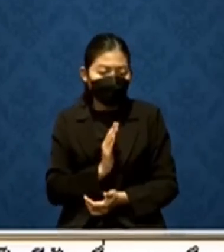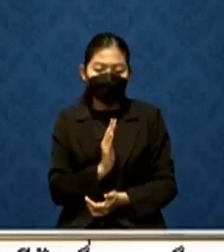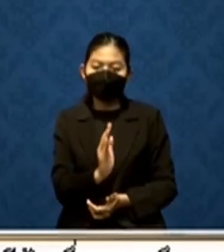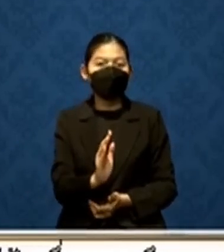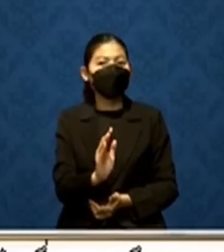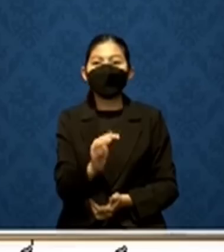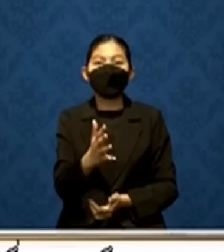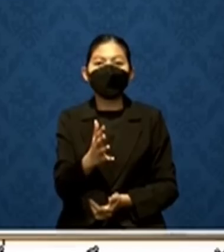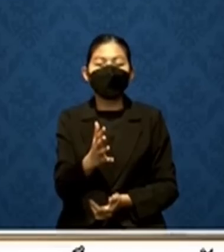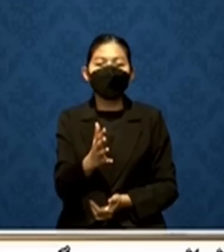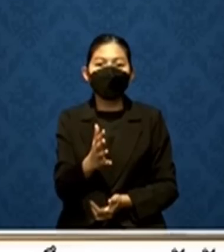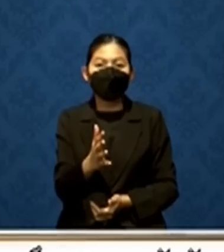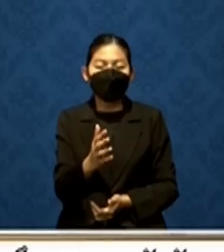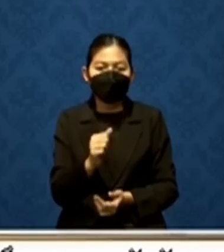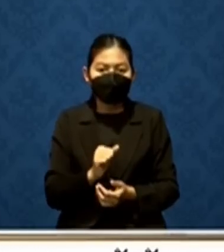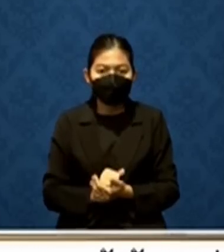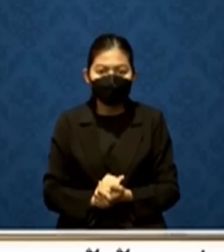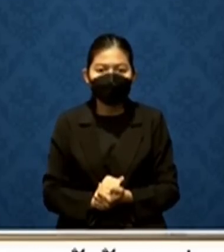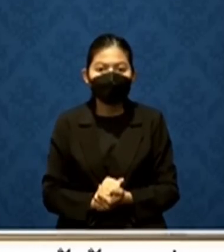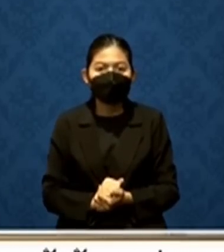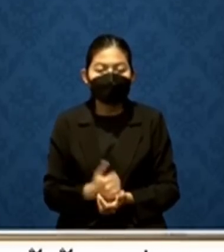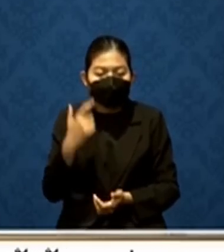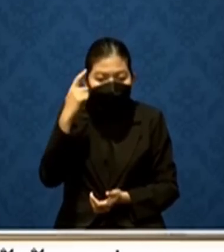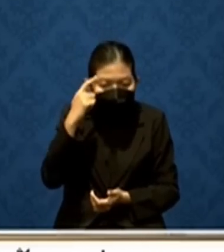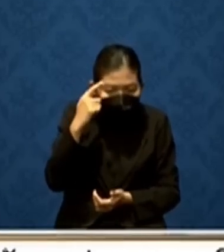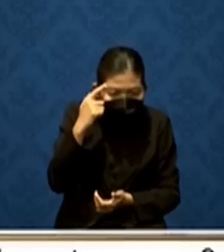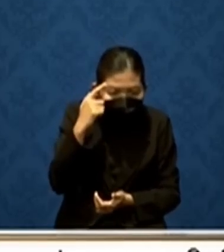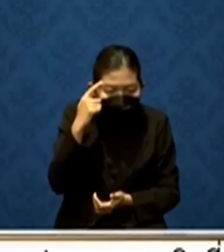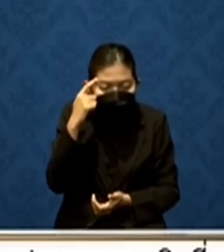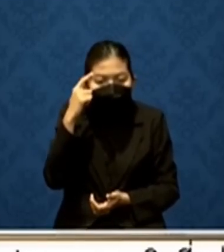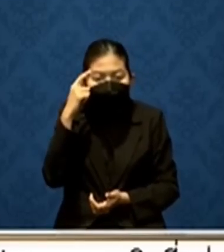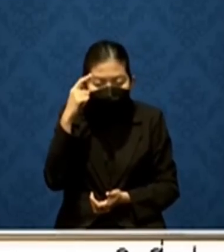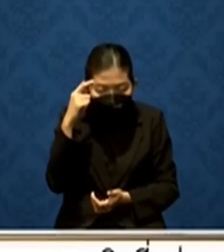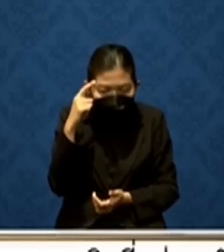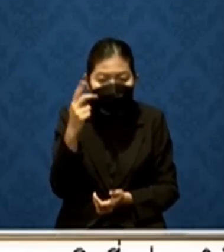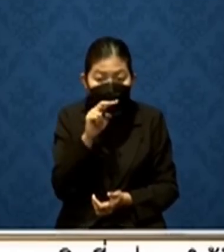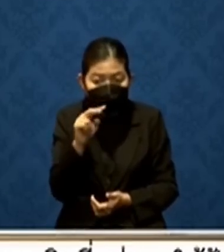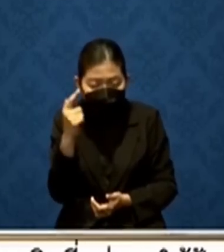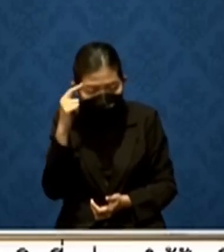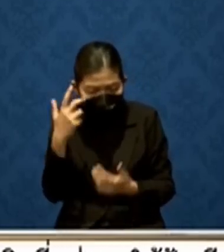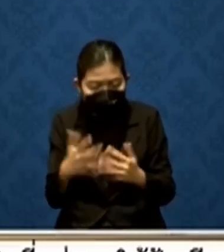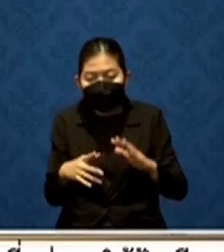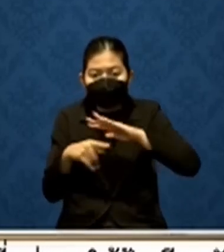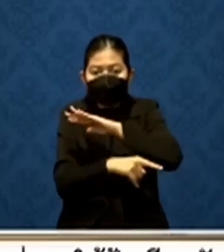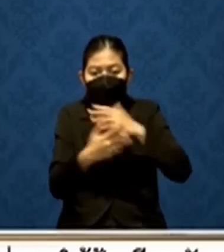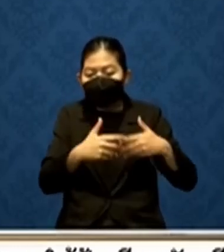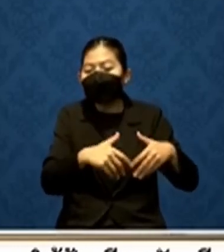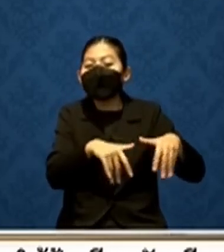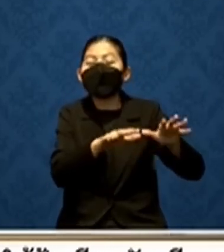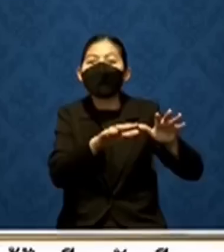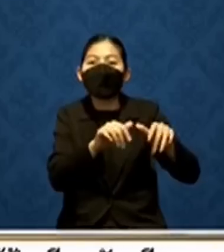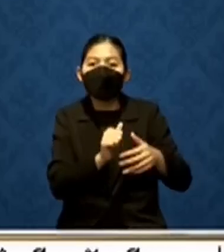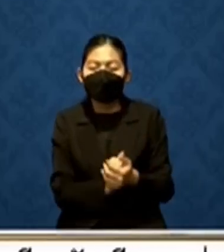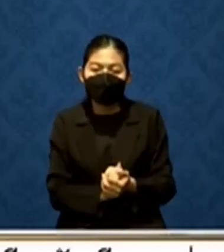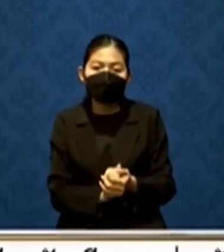สัตย์สุจริตเป็นที่ประจักษ์รู้เห็นเป็นใจปล่อยปะละเลยให้มีการทุจริตในองค์กรหรือหน่วยงาน